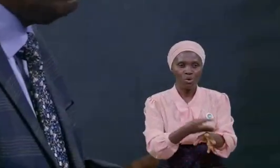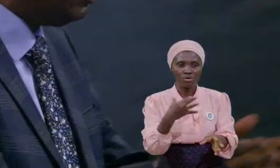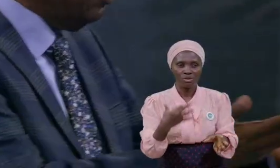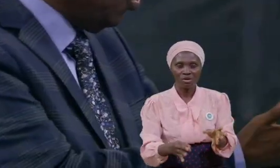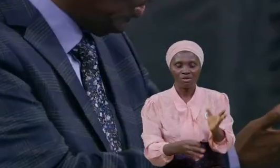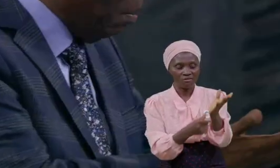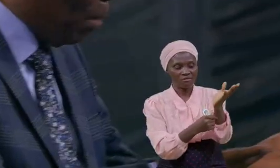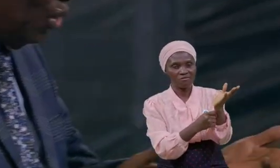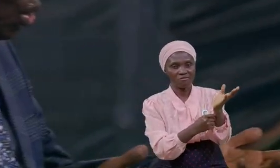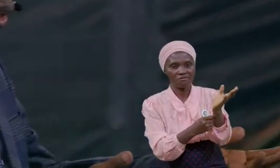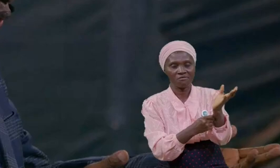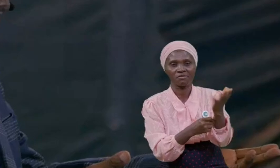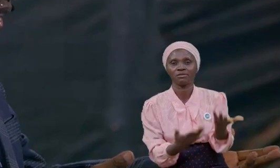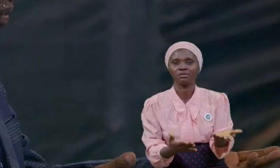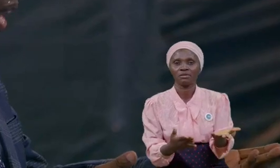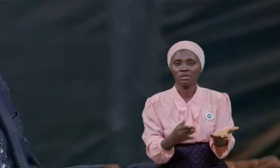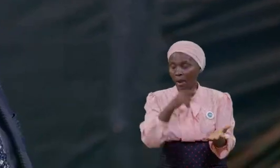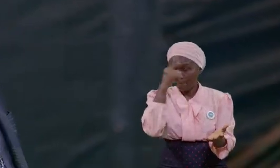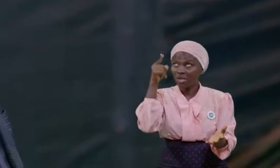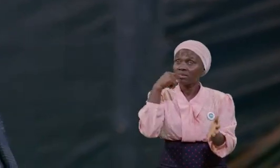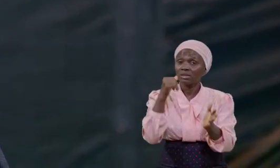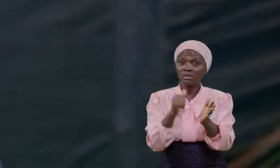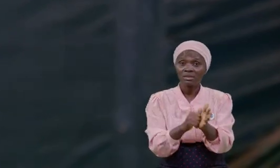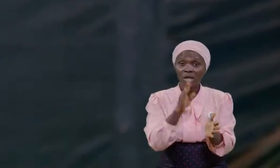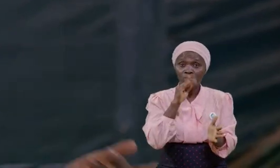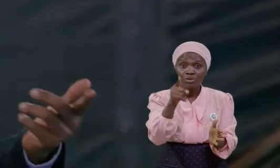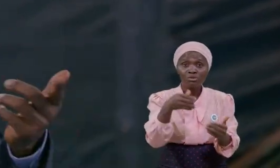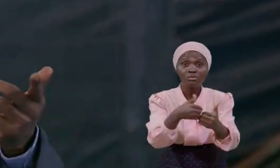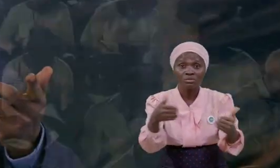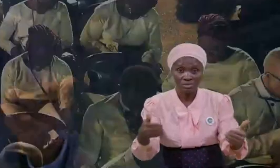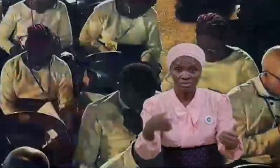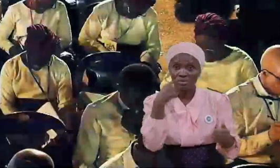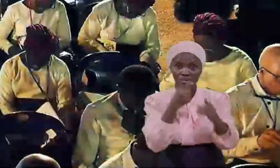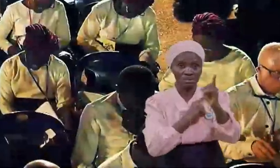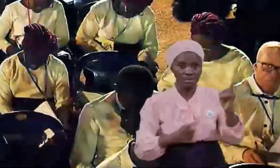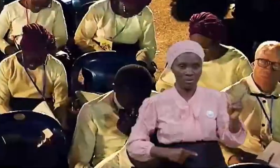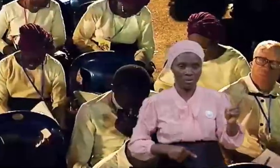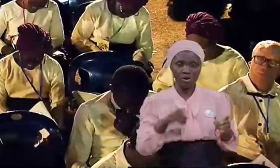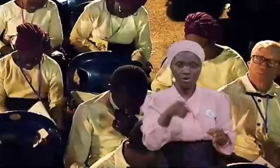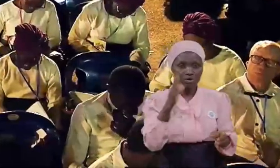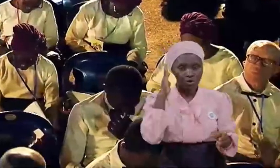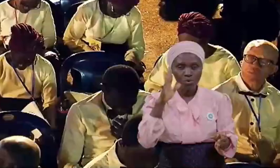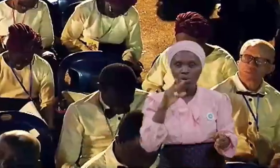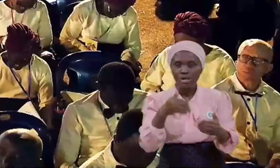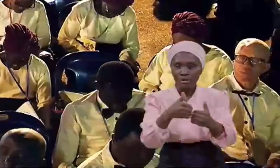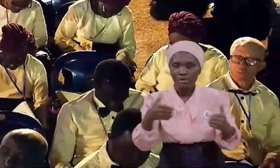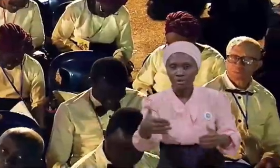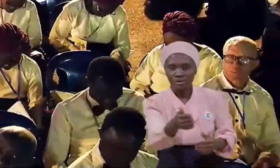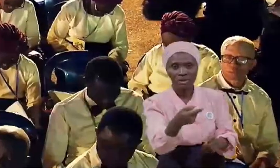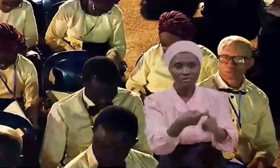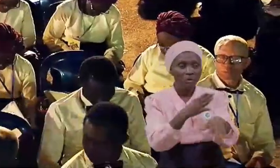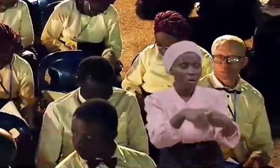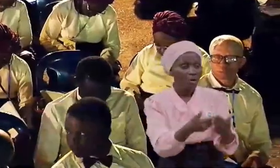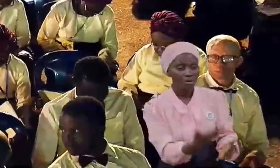dit le Seigneur, vous séparez de toutes ces choses du monde et de vos adultères.